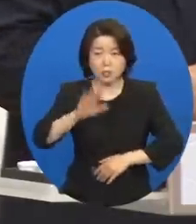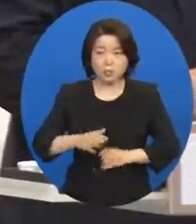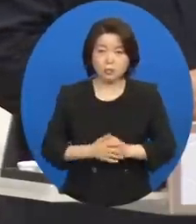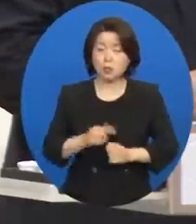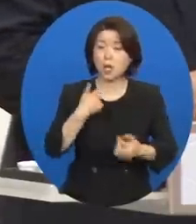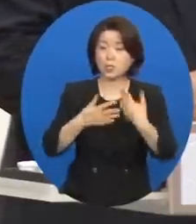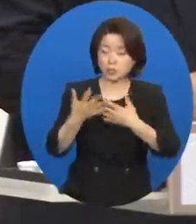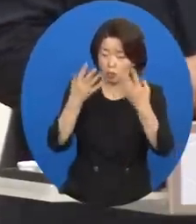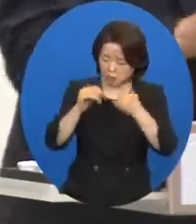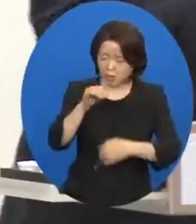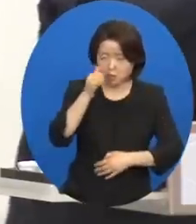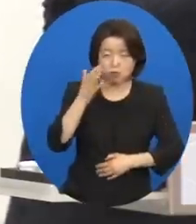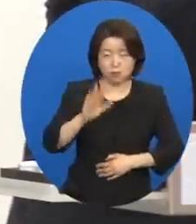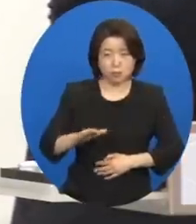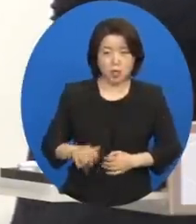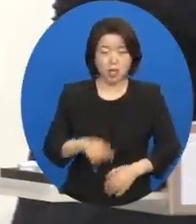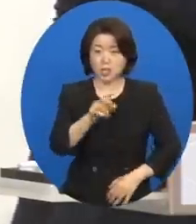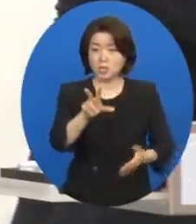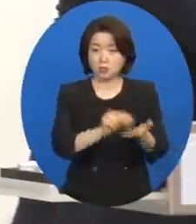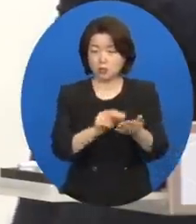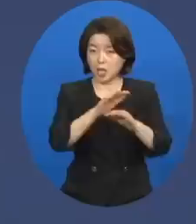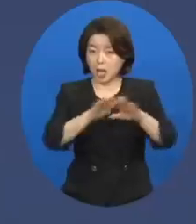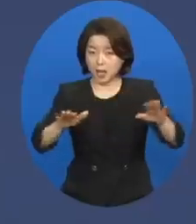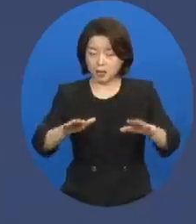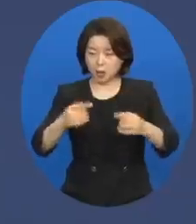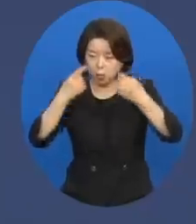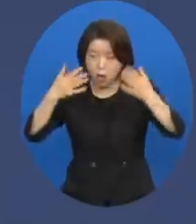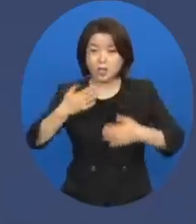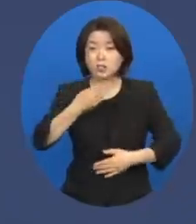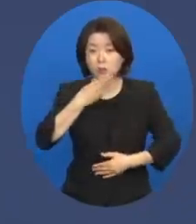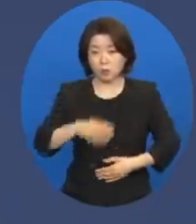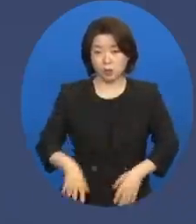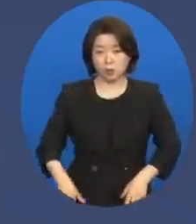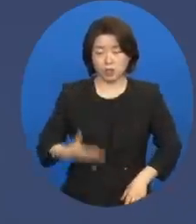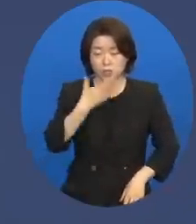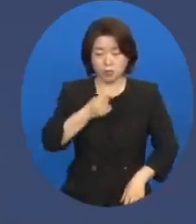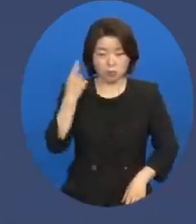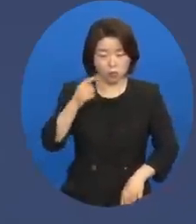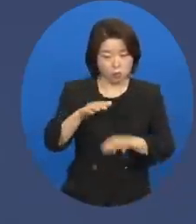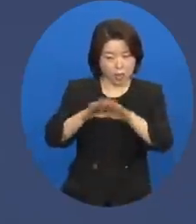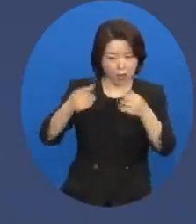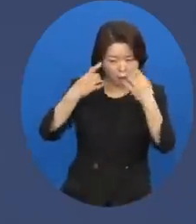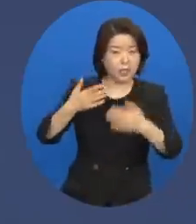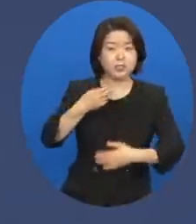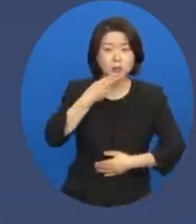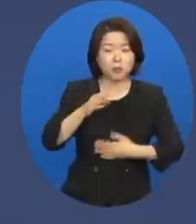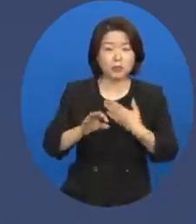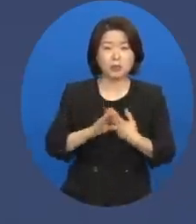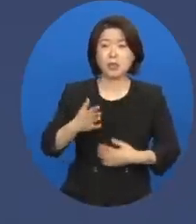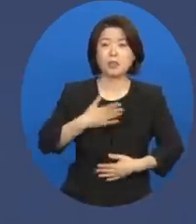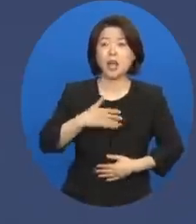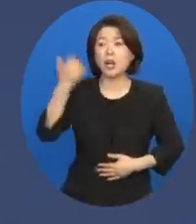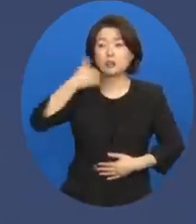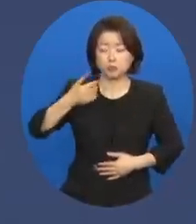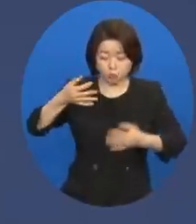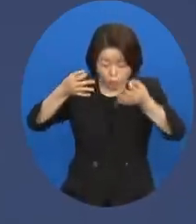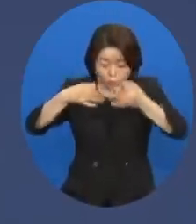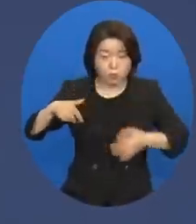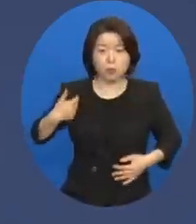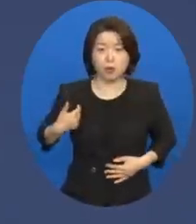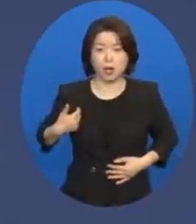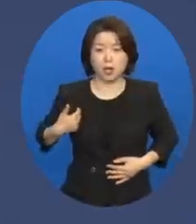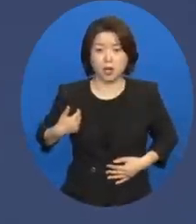이렇게 많이 했다고 하면서도 이 문제가 해결 제대로 복음 앞에서 해결 안 되면 내가 누군지를 모르는데 내가